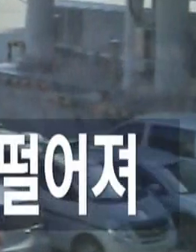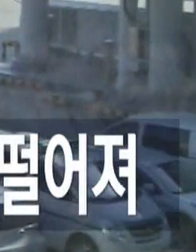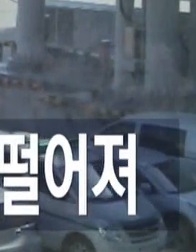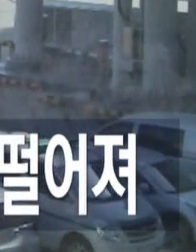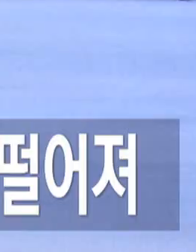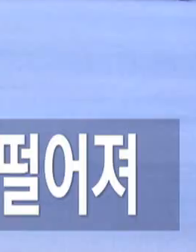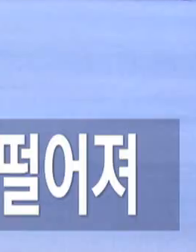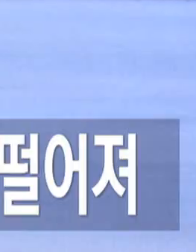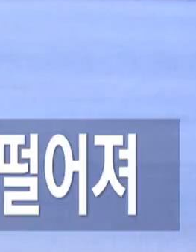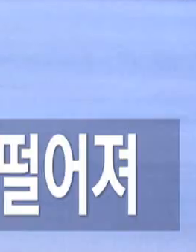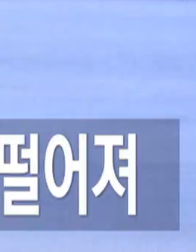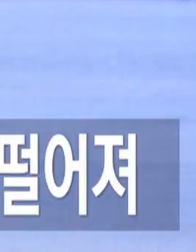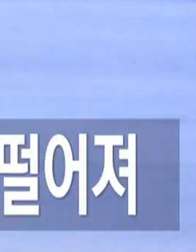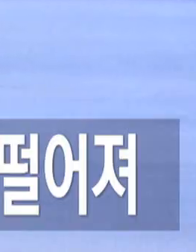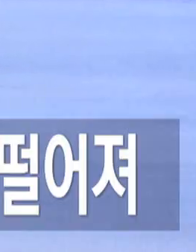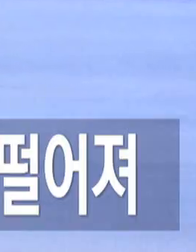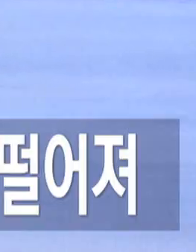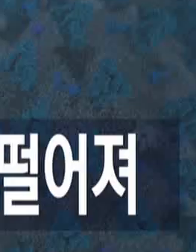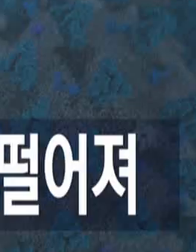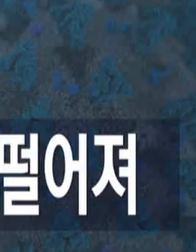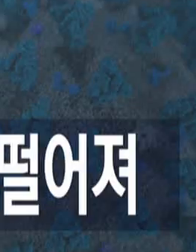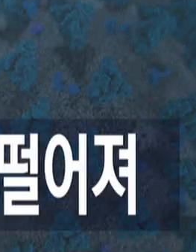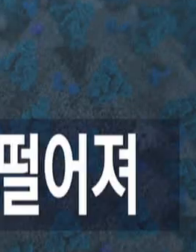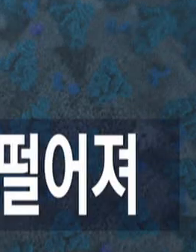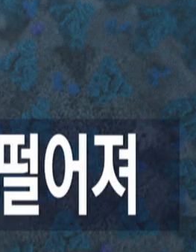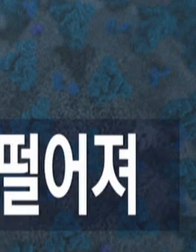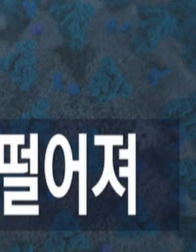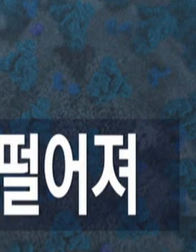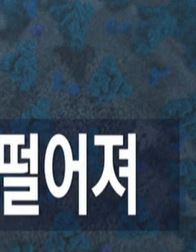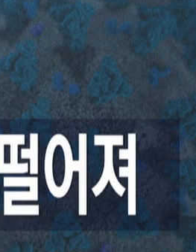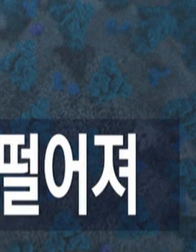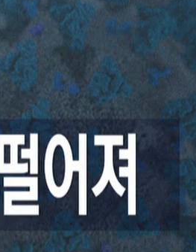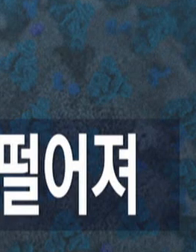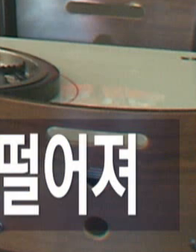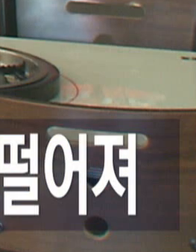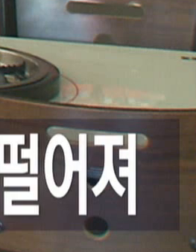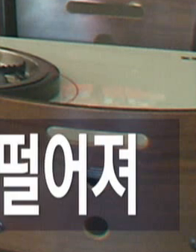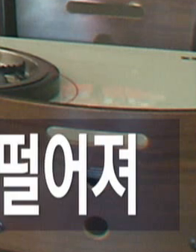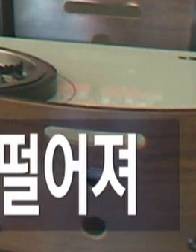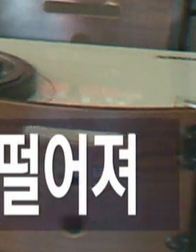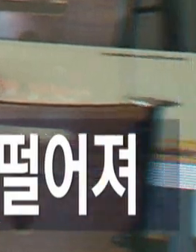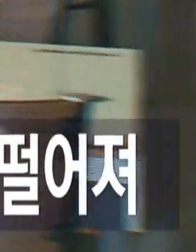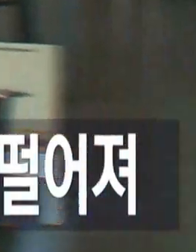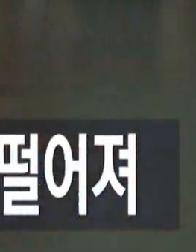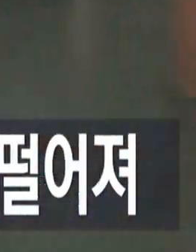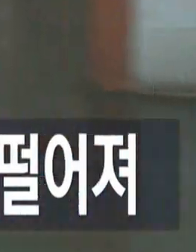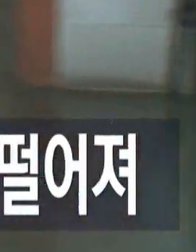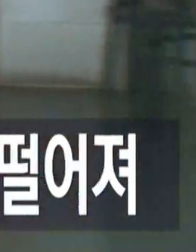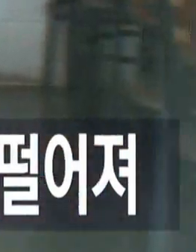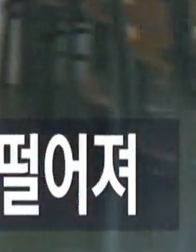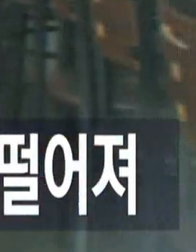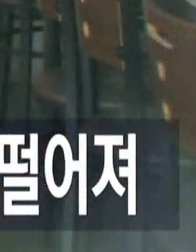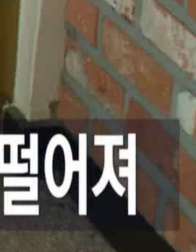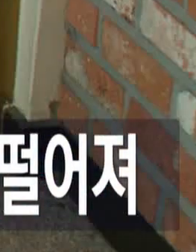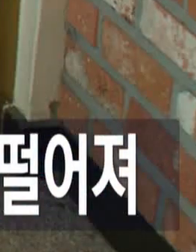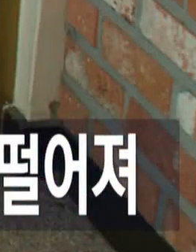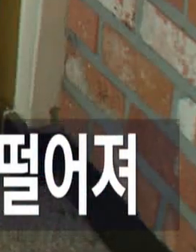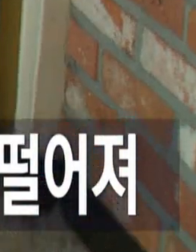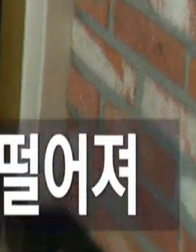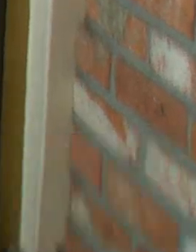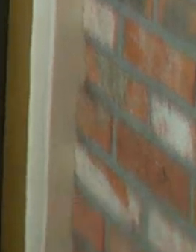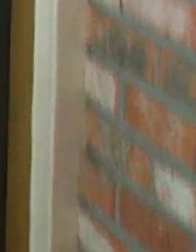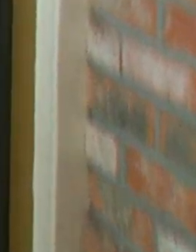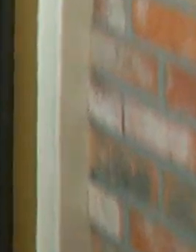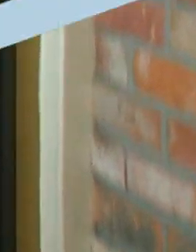전라남도의 코로나19 확진자 동선 공개와 관련해 말들이 많습니다. 신속성이나 확진자 동선의 구체성이 떨어져 허점이